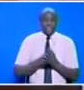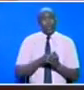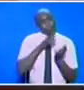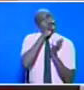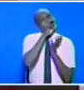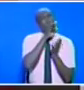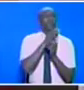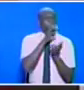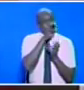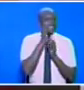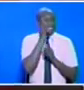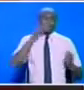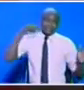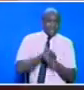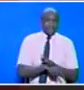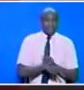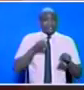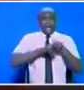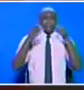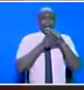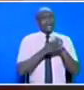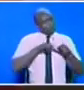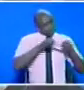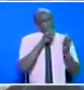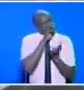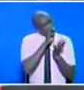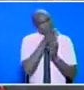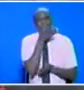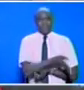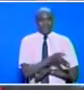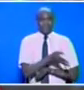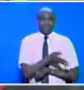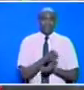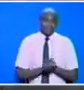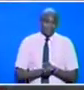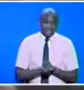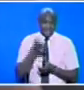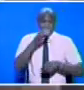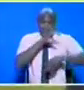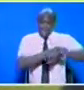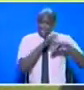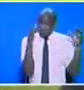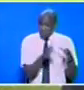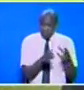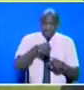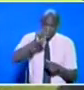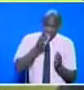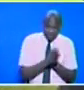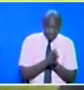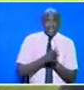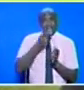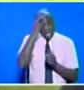tu. Saa tatu unangorota tu. Ziara ya muungano wa NASA kaunti ya